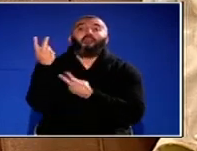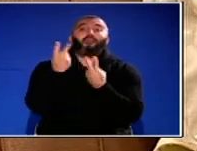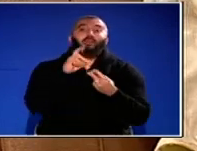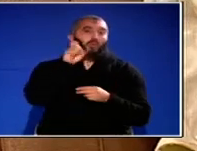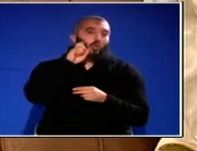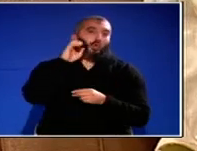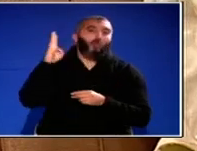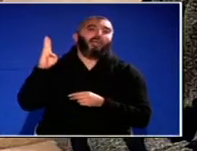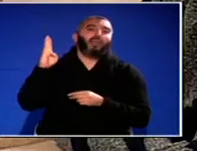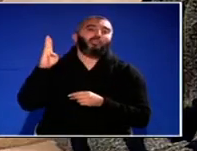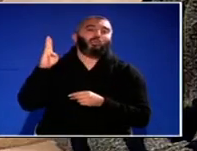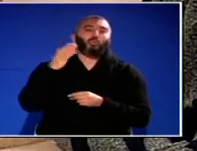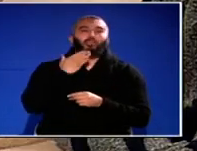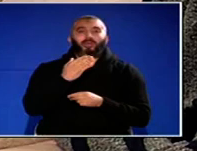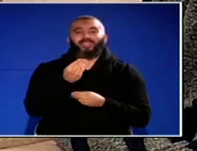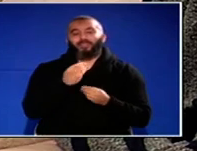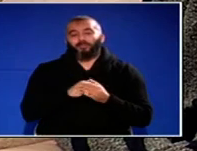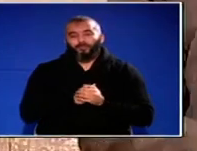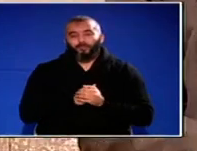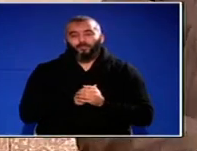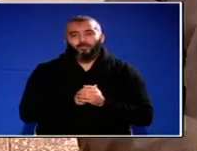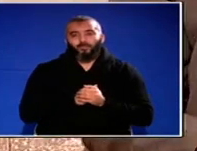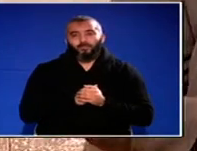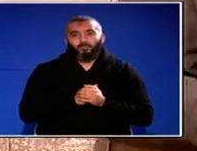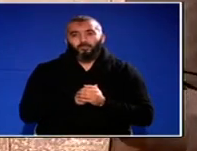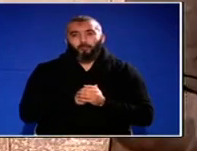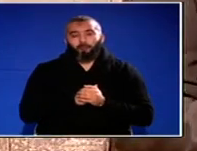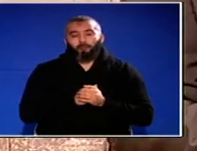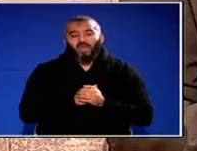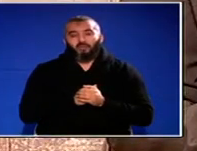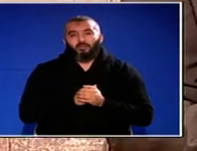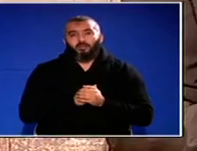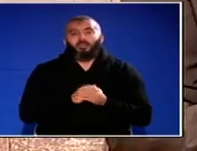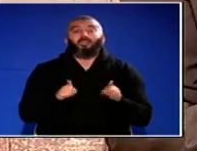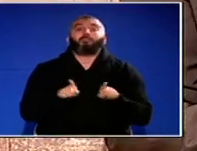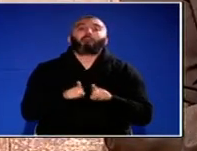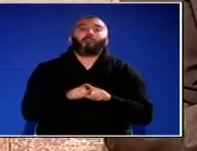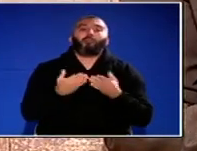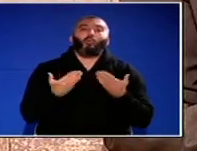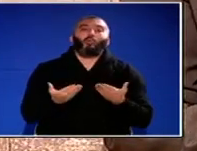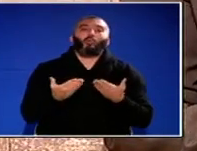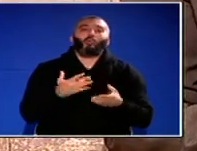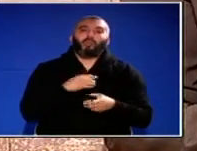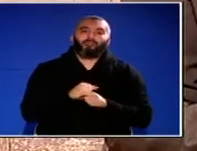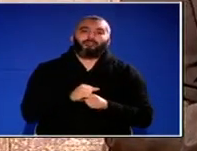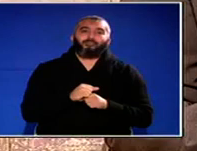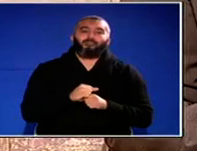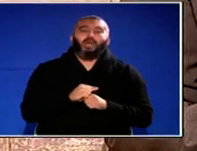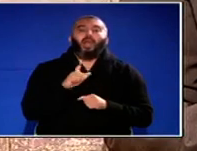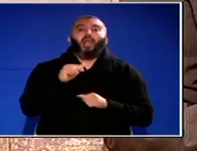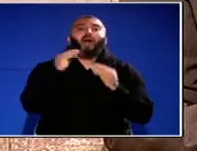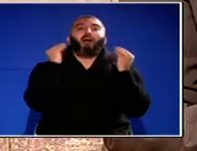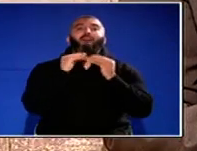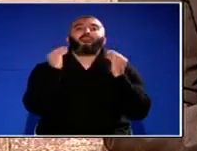الله يسلمك، الله يبارك فيك. كما نسعد أيها الأفاضل بهذه الرفقة المباركة للزميل فيصل،